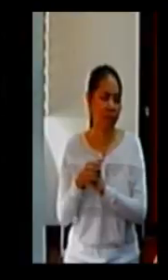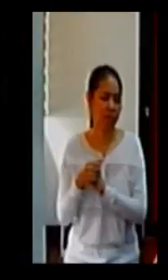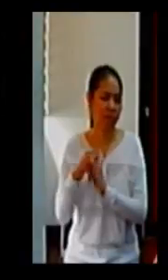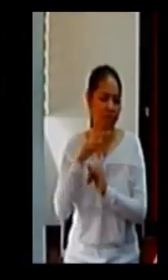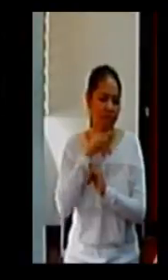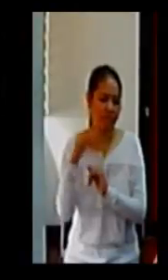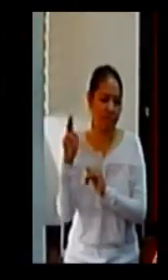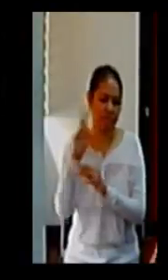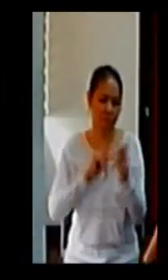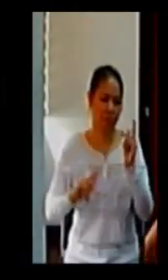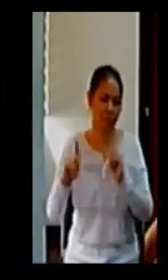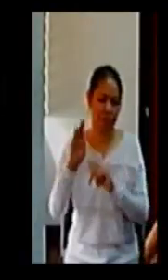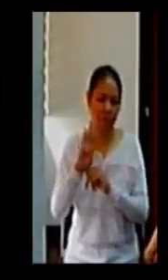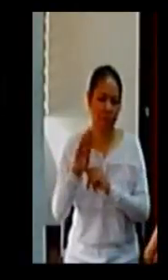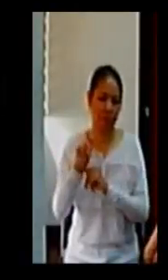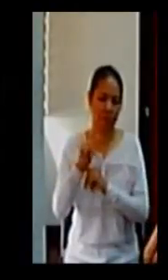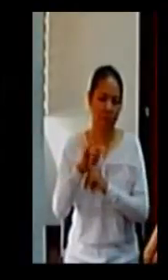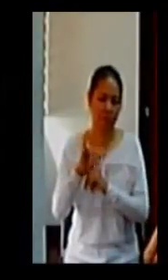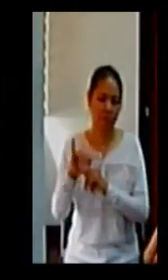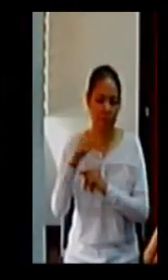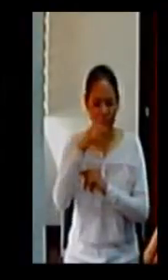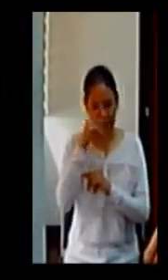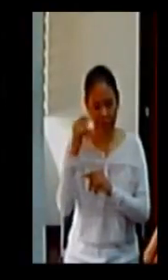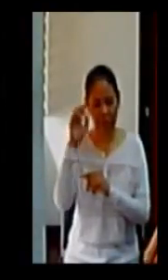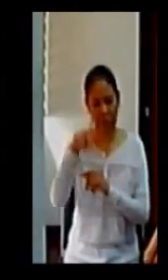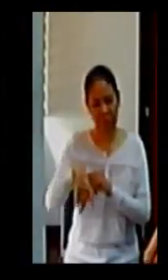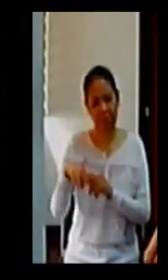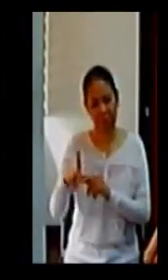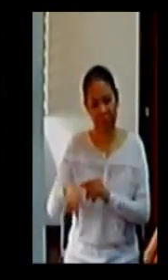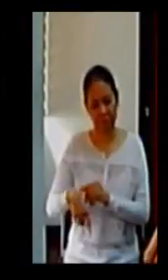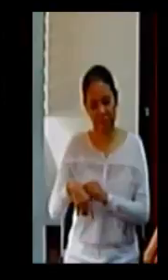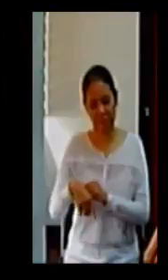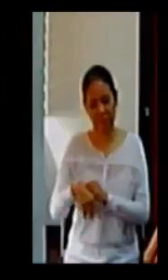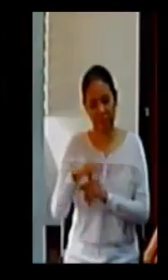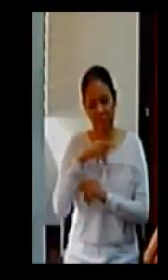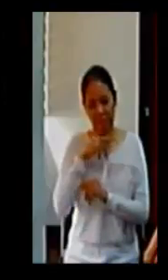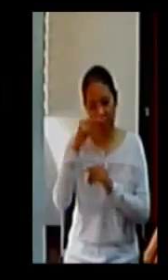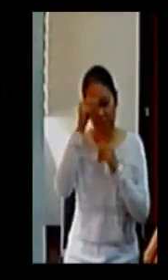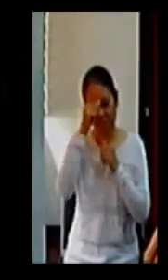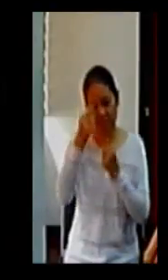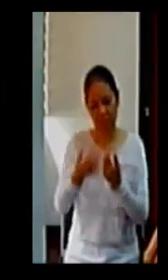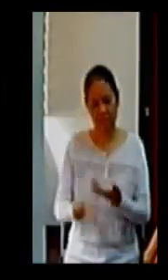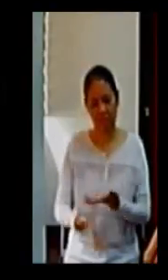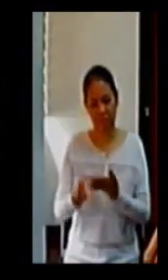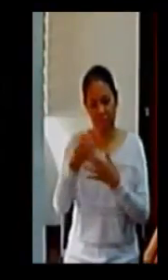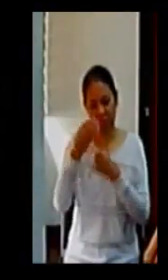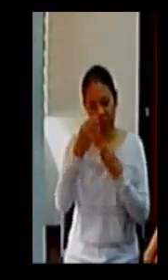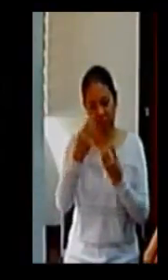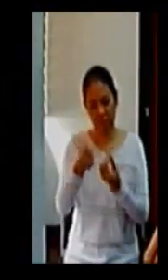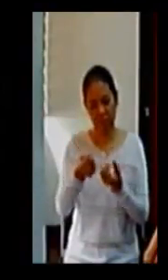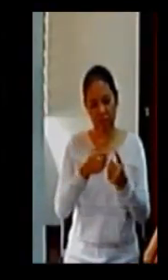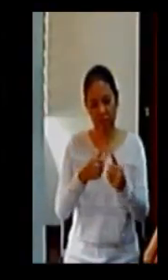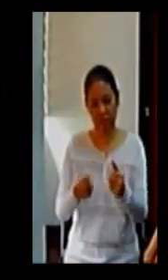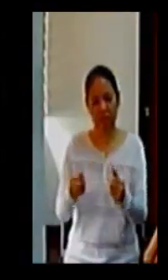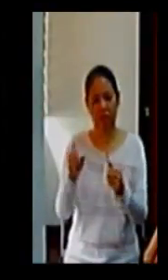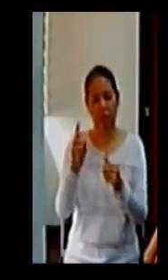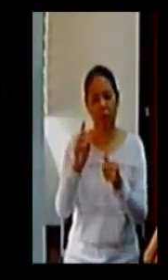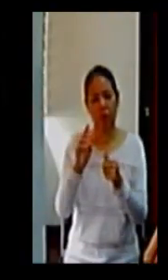i-perform yung baki minsan kasi late na rin. So hindi na rin nasunod yung agricultural cycle